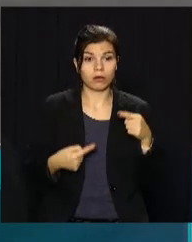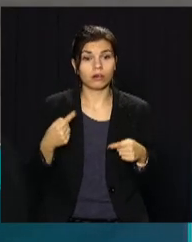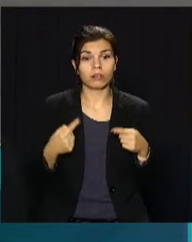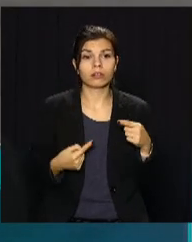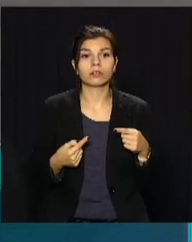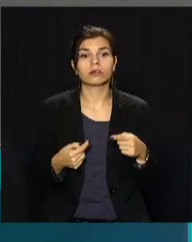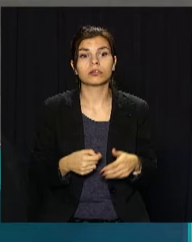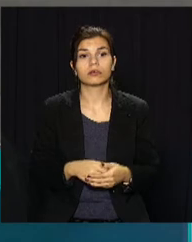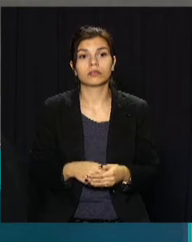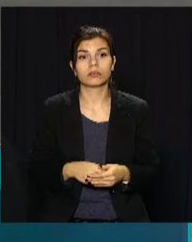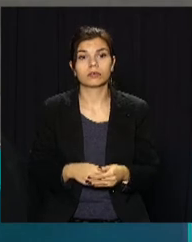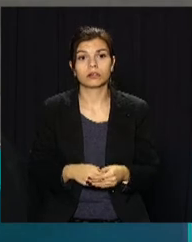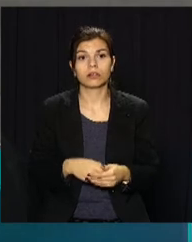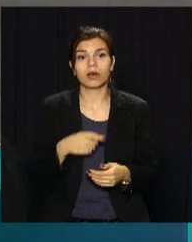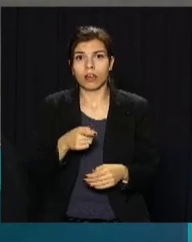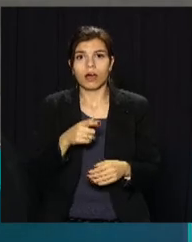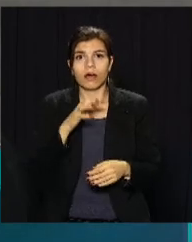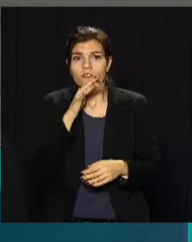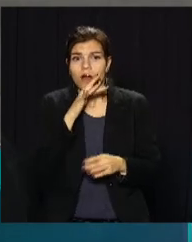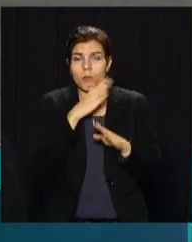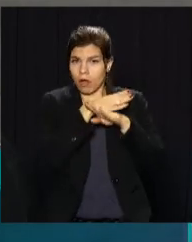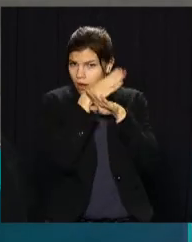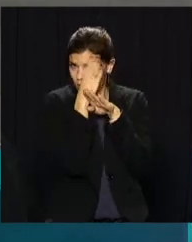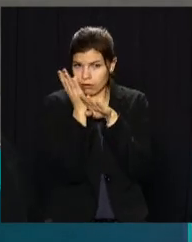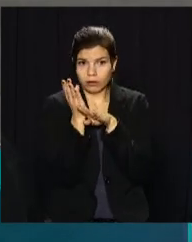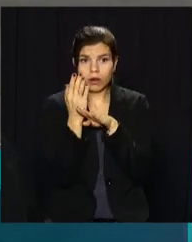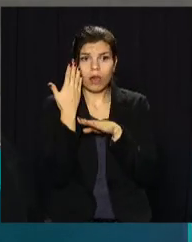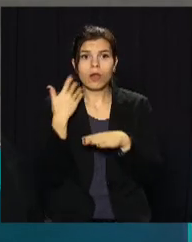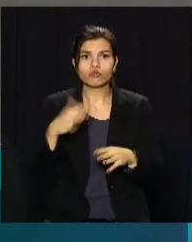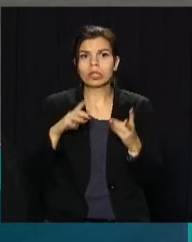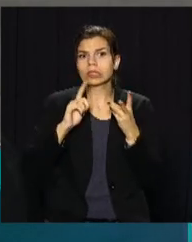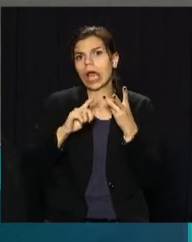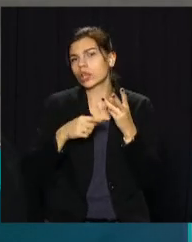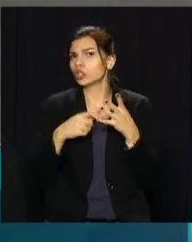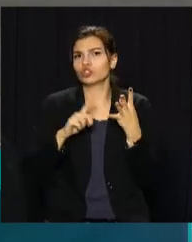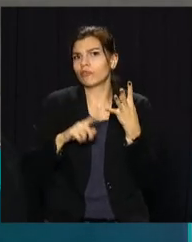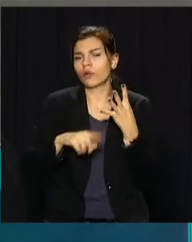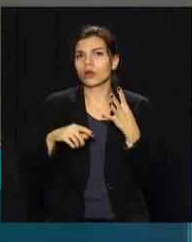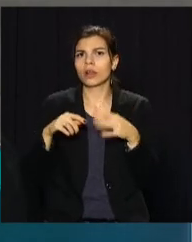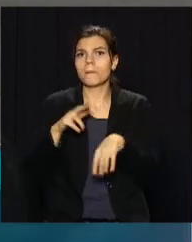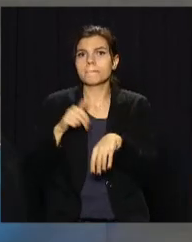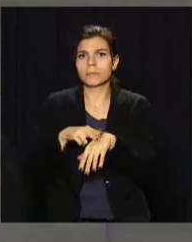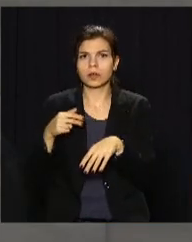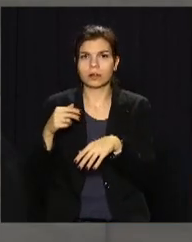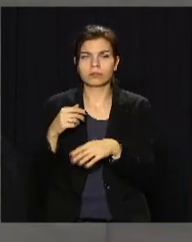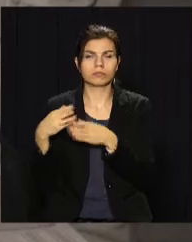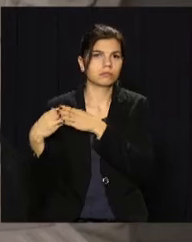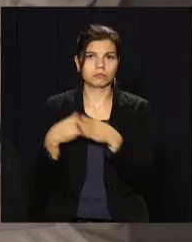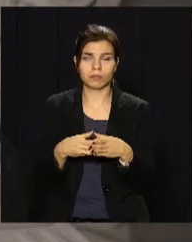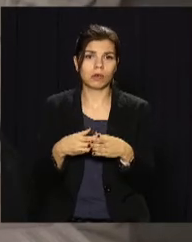до около 7, коли вже там третій наряд приїхав, або четвертий, я вже устала.